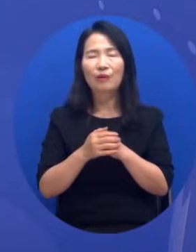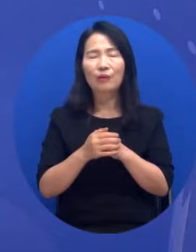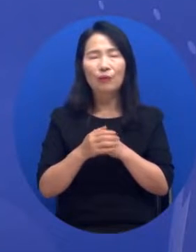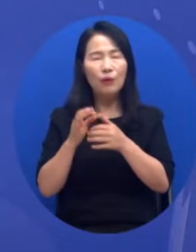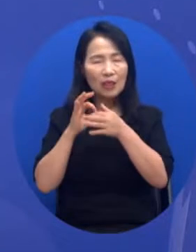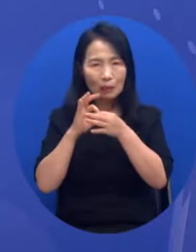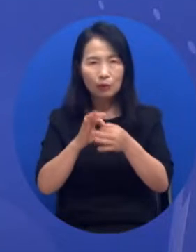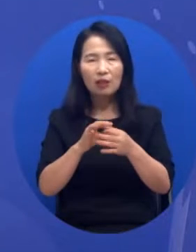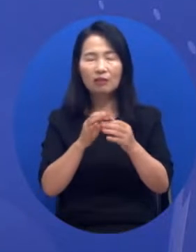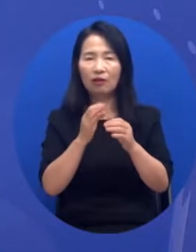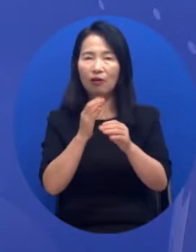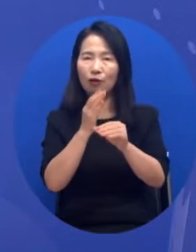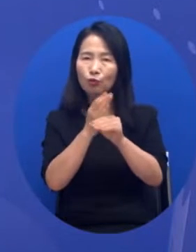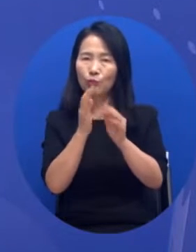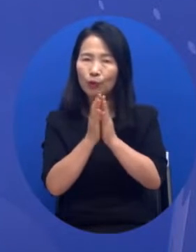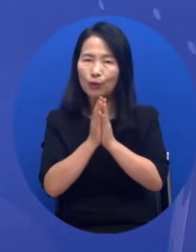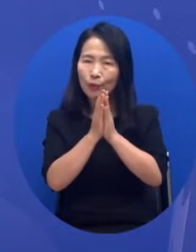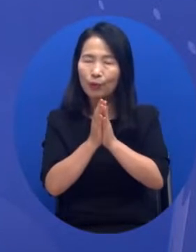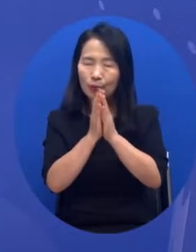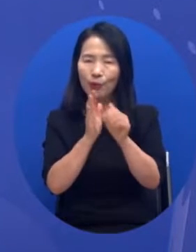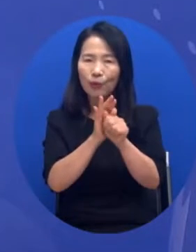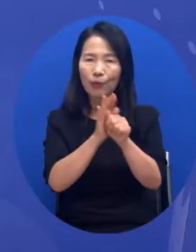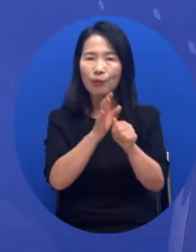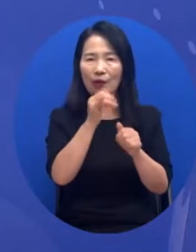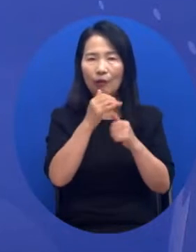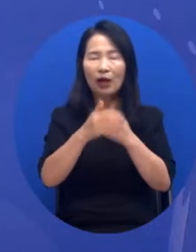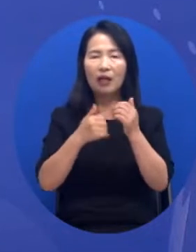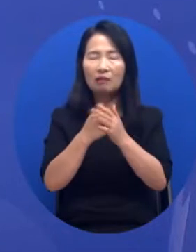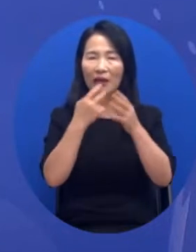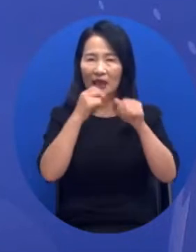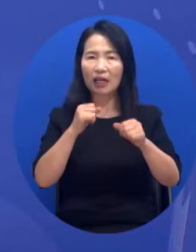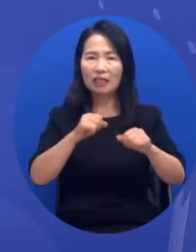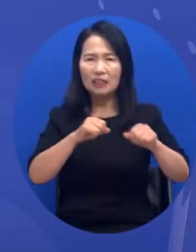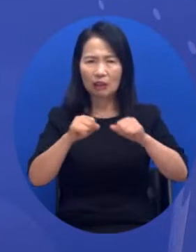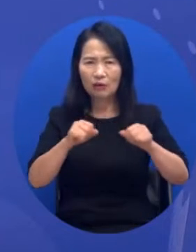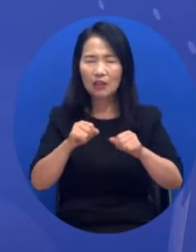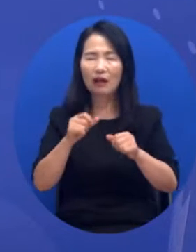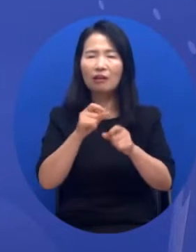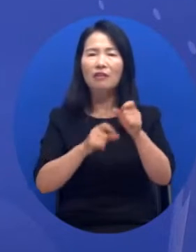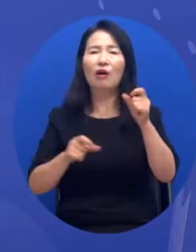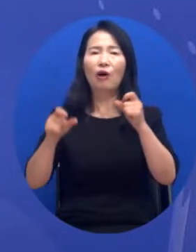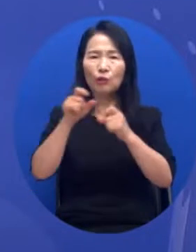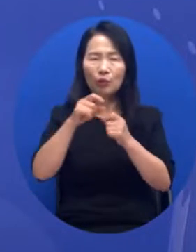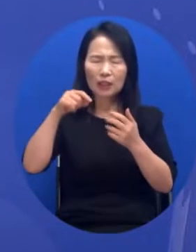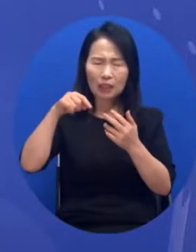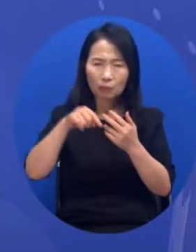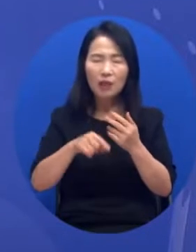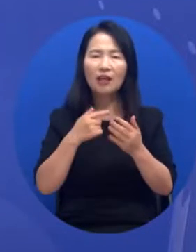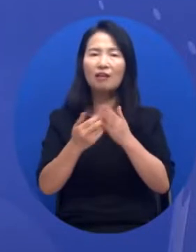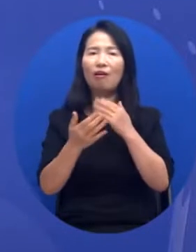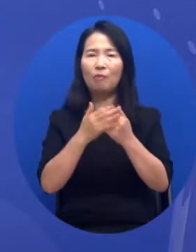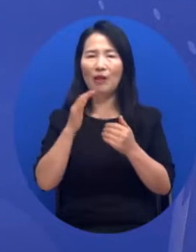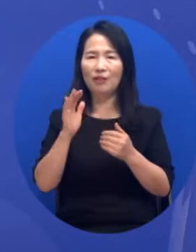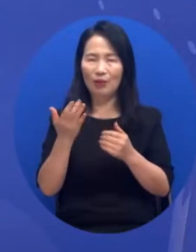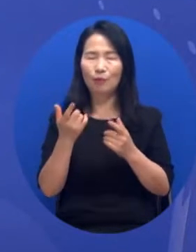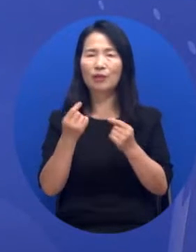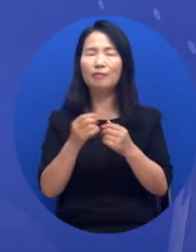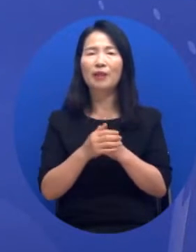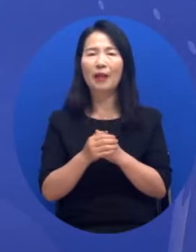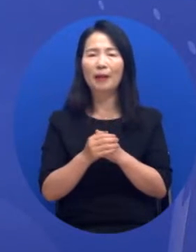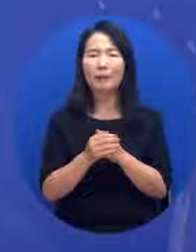계속 해주고 있습니다. 그러니까 하나님의 그 살아계신 역사를 훨씬 더 깊게 경험한 것 같습니다. 네.